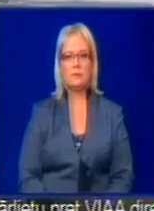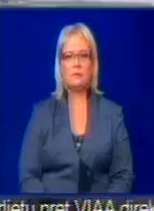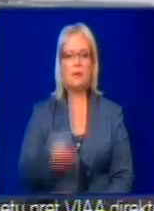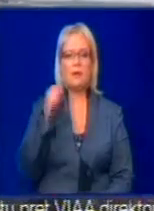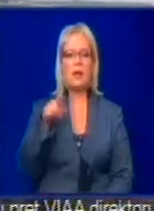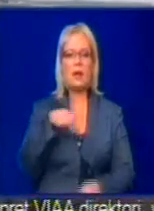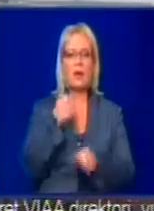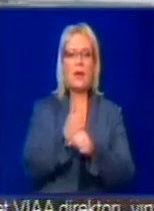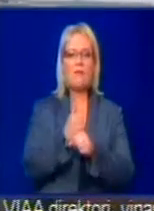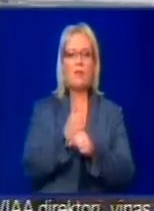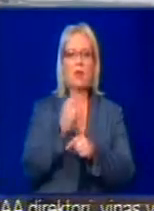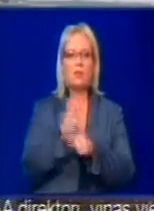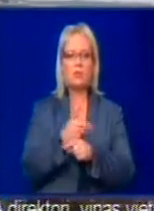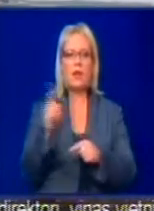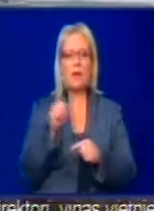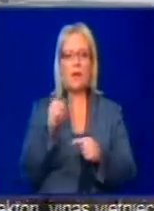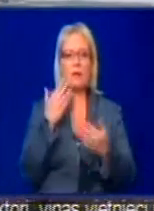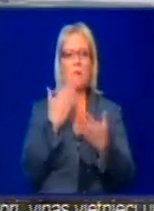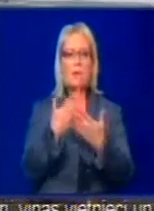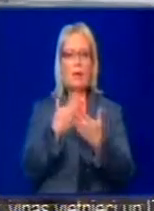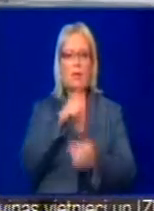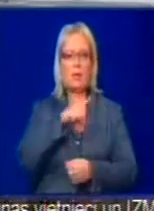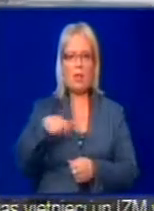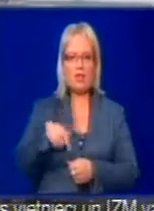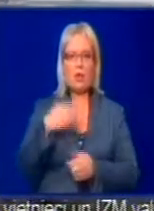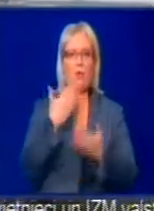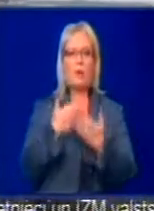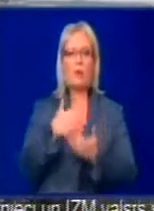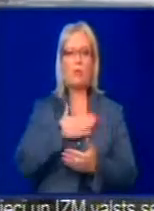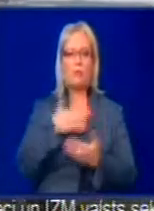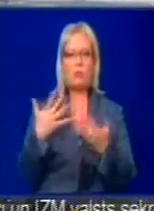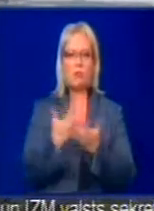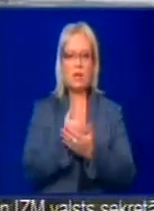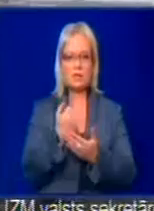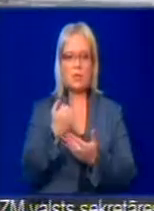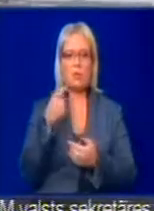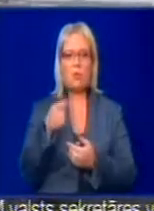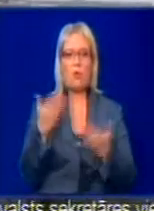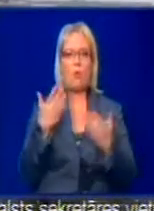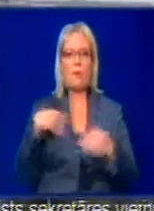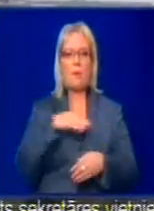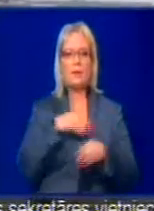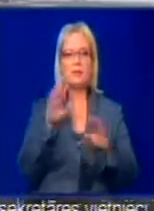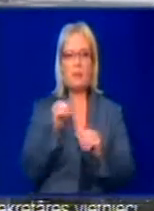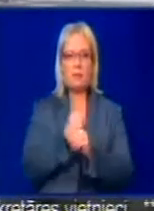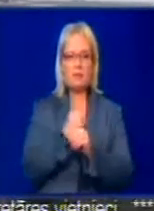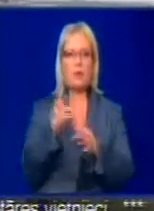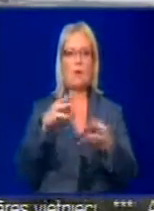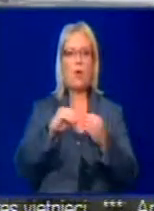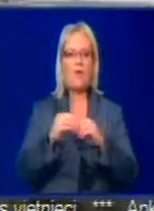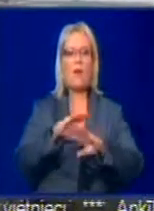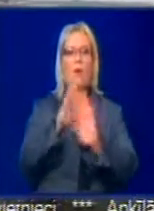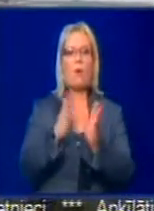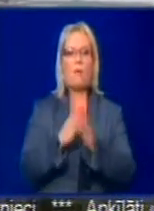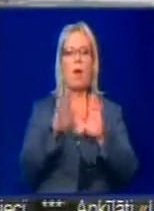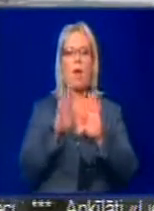Tie galvenie uzdevumi ir pirmkārtām demonstrēt Latviju, parādīt mūsu sasniegumus, parādīt to, ko mēs varam izdarīt, ņemot vērā kopējo